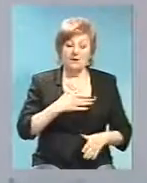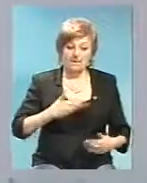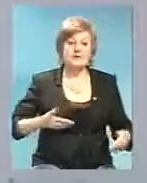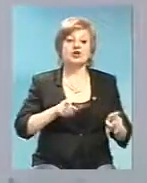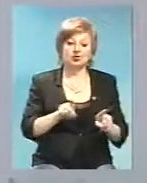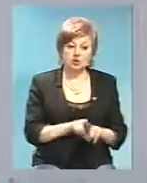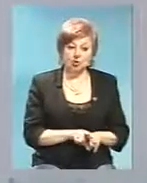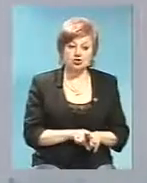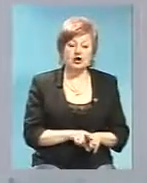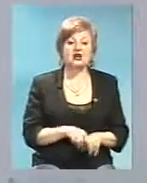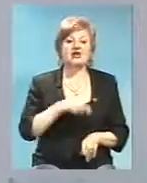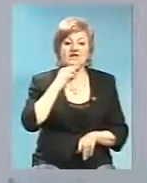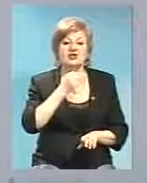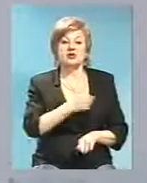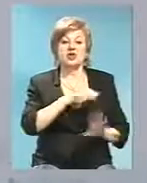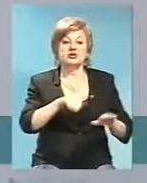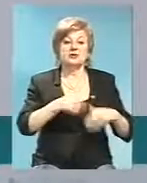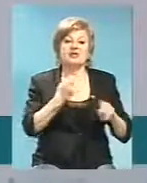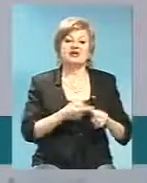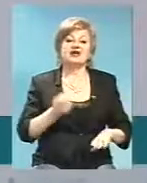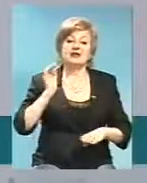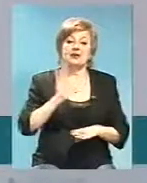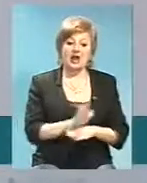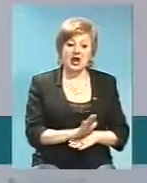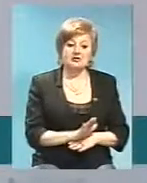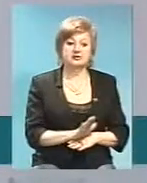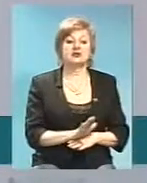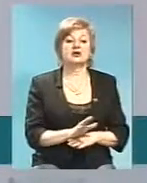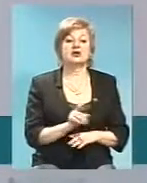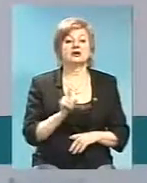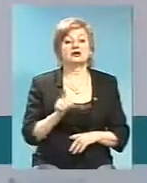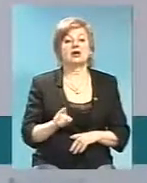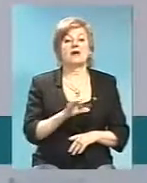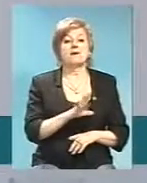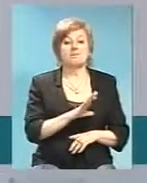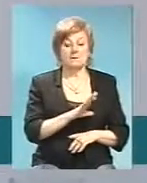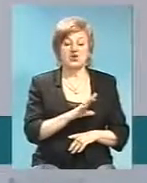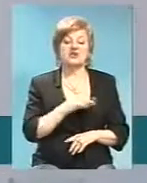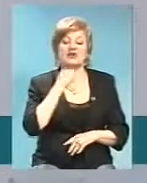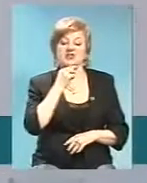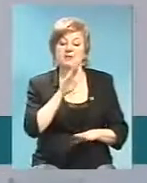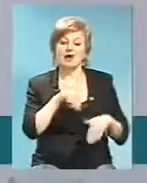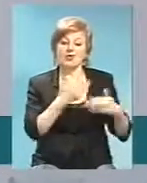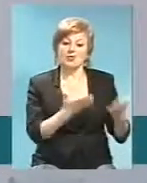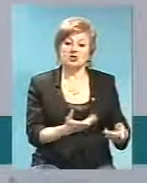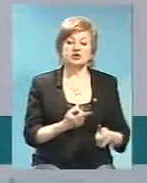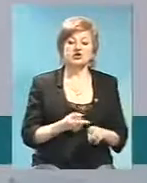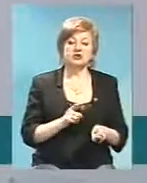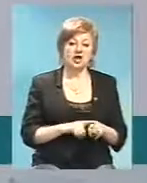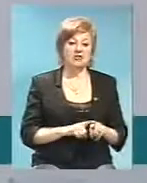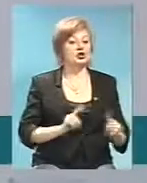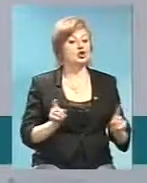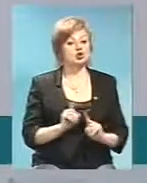хотіла звернути увагу, саме в цьому наказі, знаєте, там було звернено на це увагу і говориться про те,